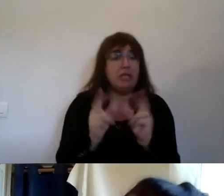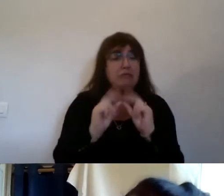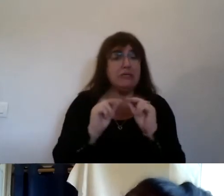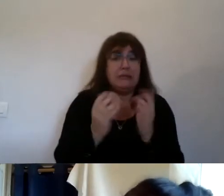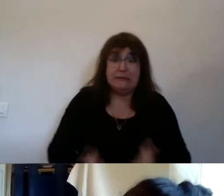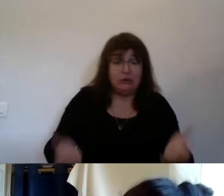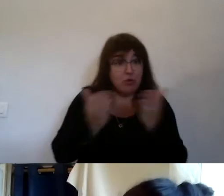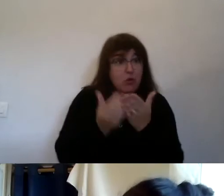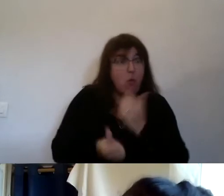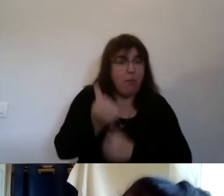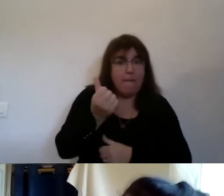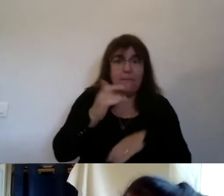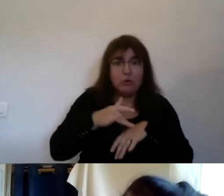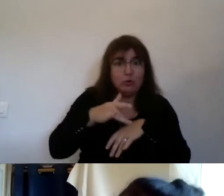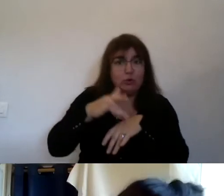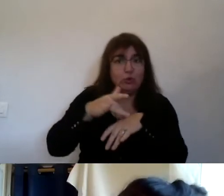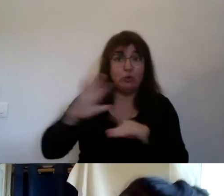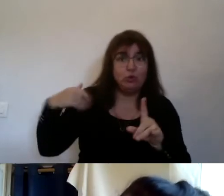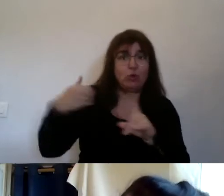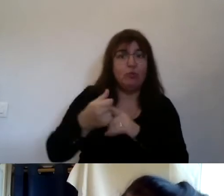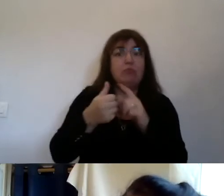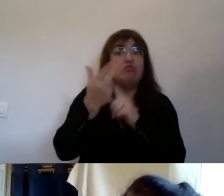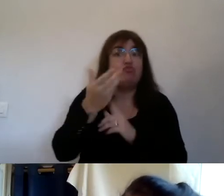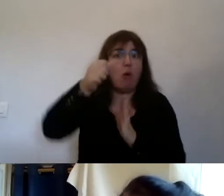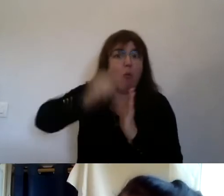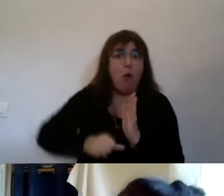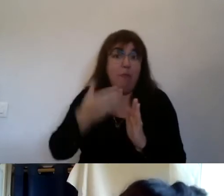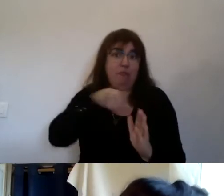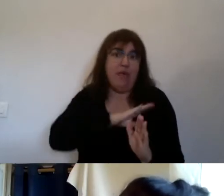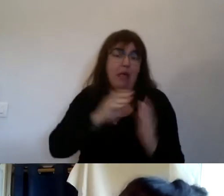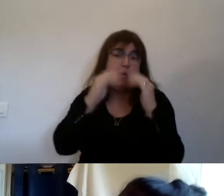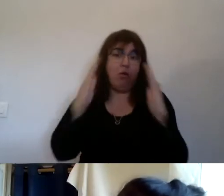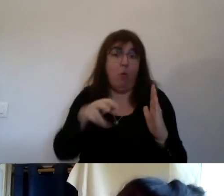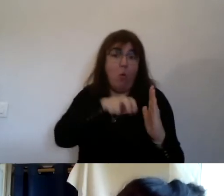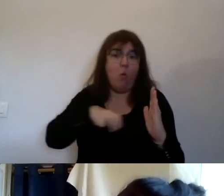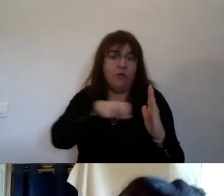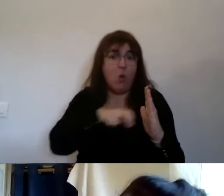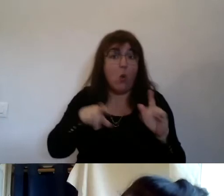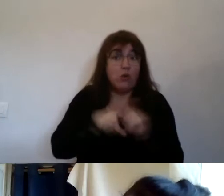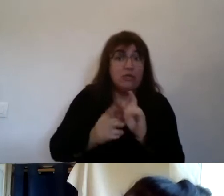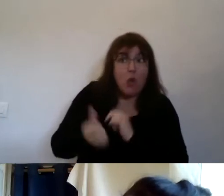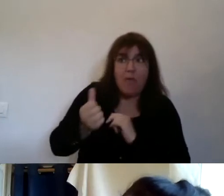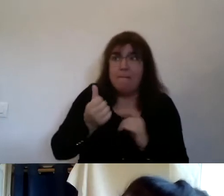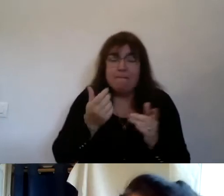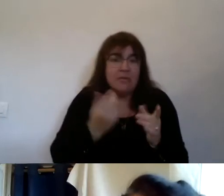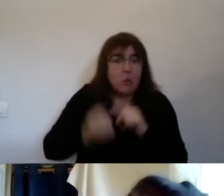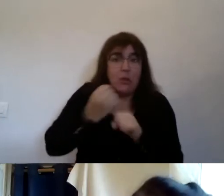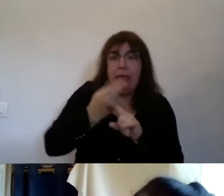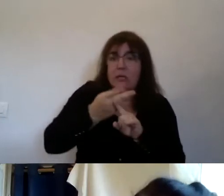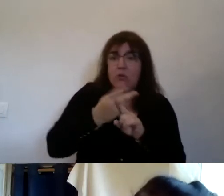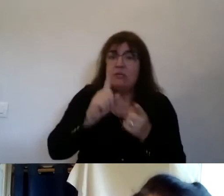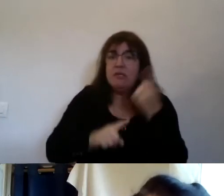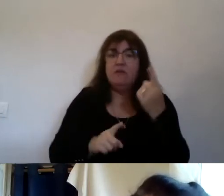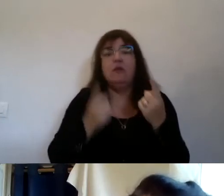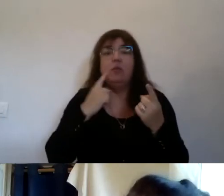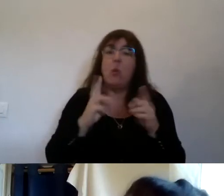à quelle situation ils ont été confrontés pendant ces derniers mois de distanciation sociale et quels outils ils ont pu mettre en place pour y répondre. En précisant d'entrée de